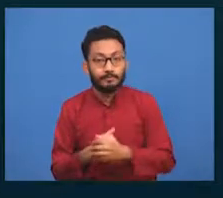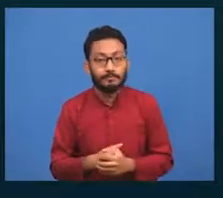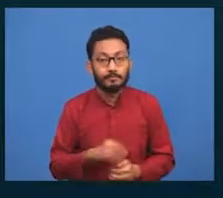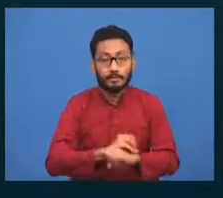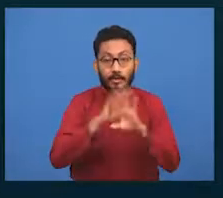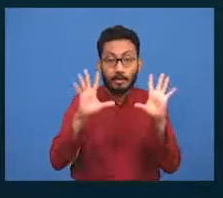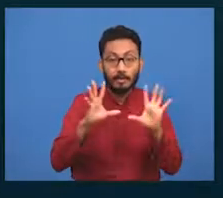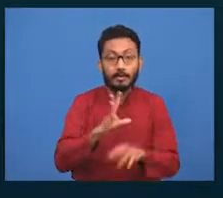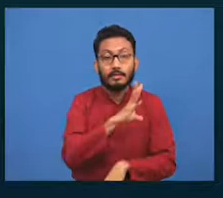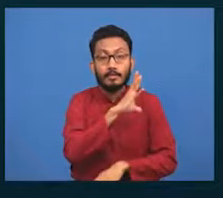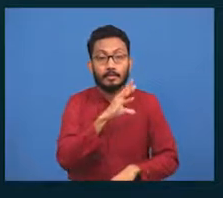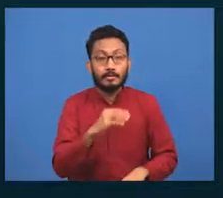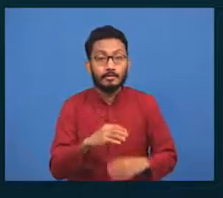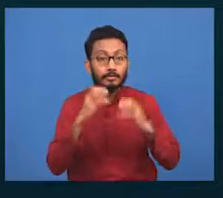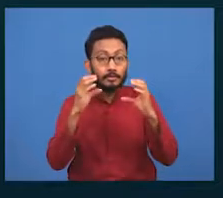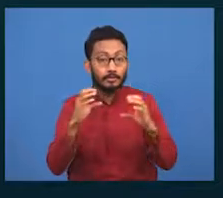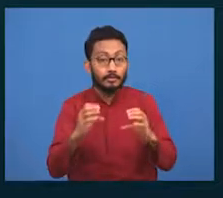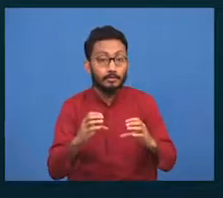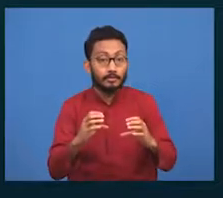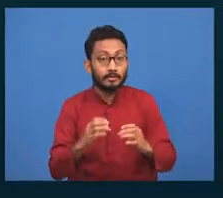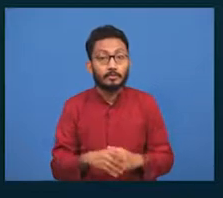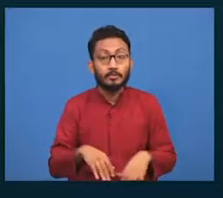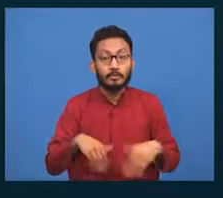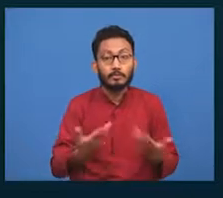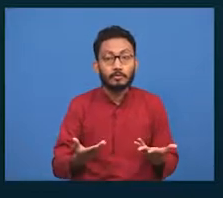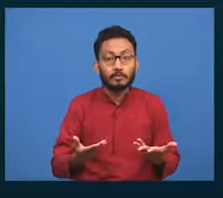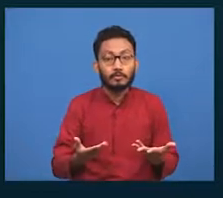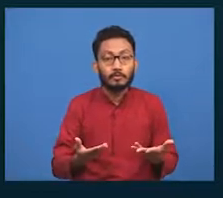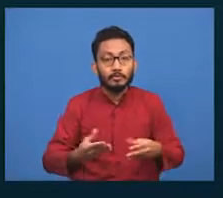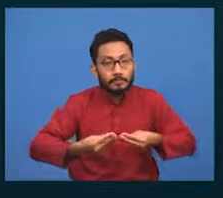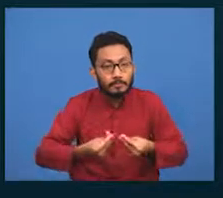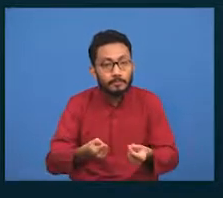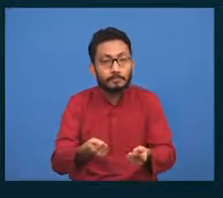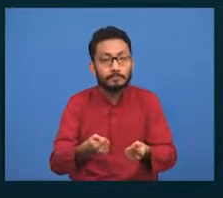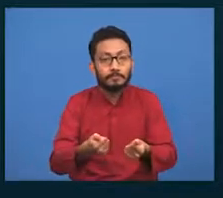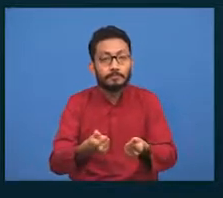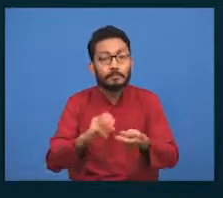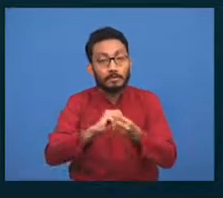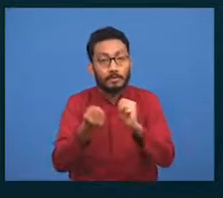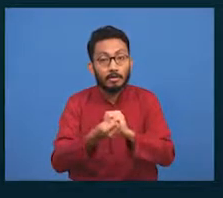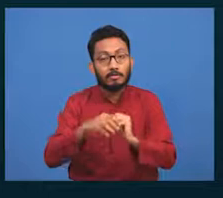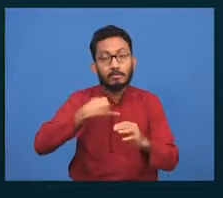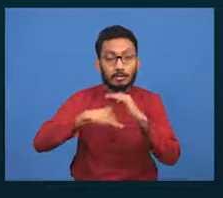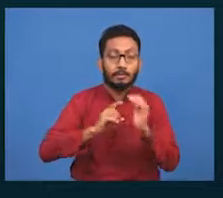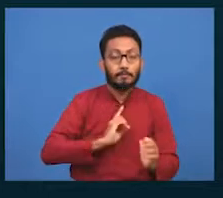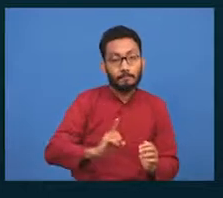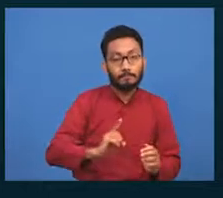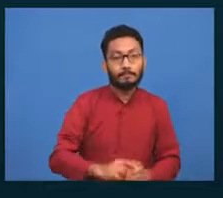kepentingan menangani isu mempersendakan agama. Yang kelima, kita dapat